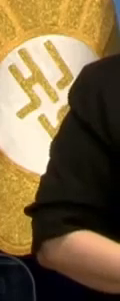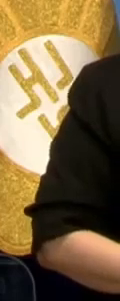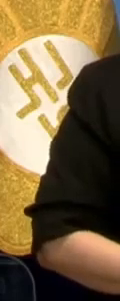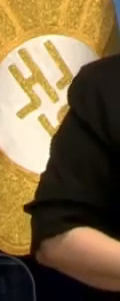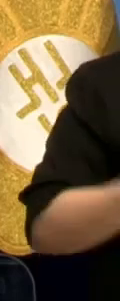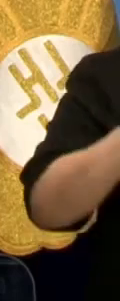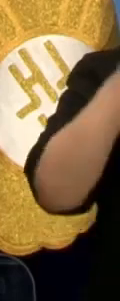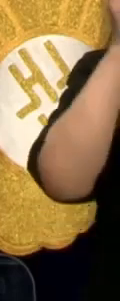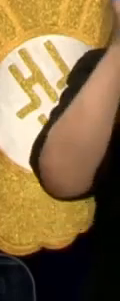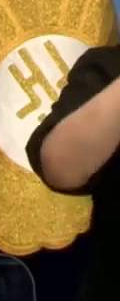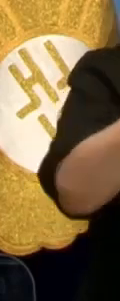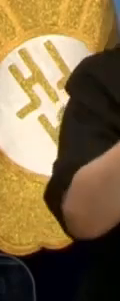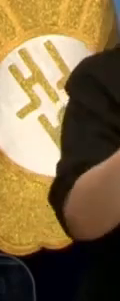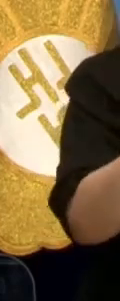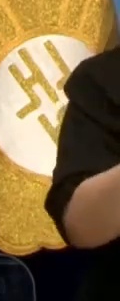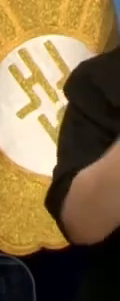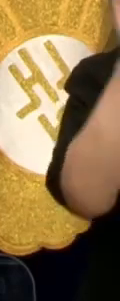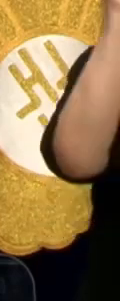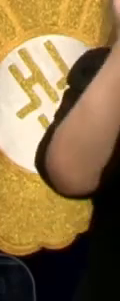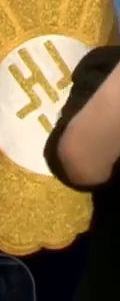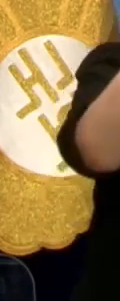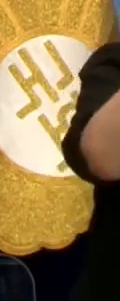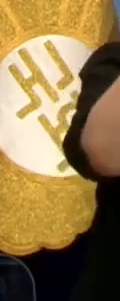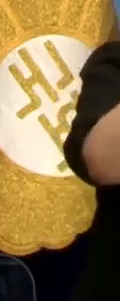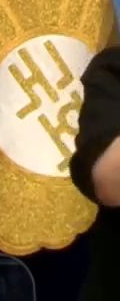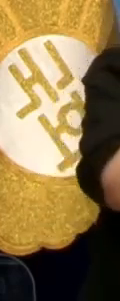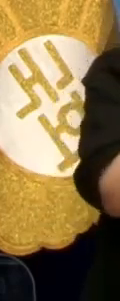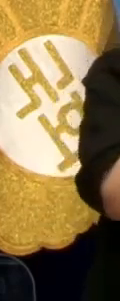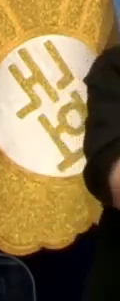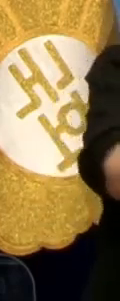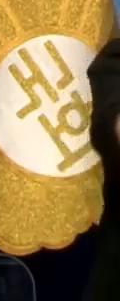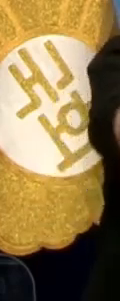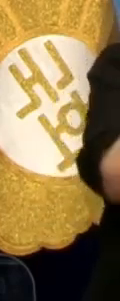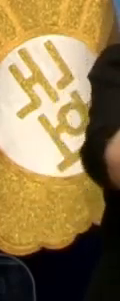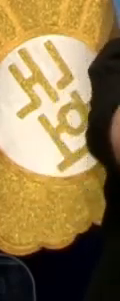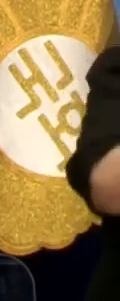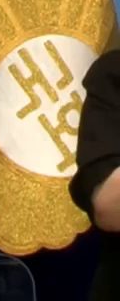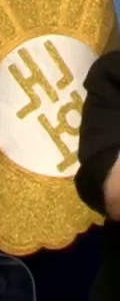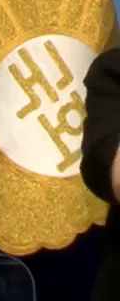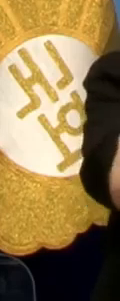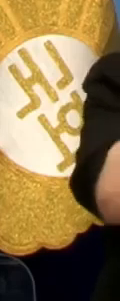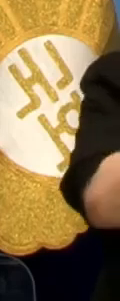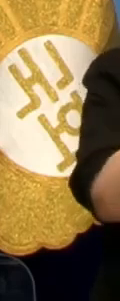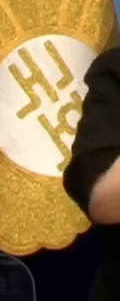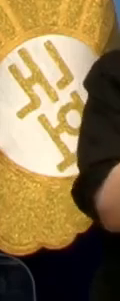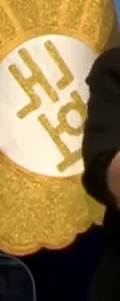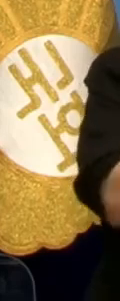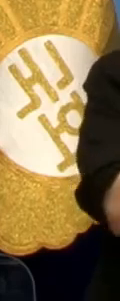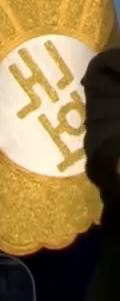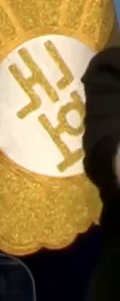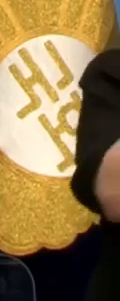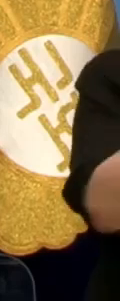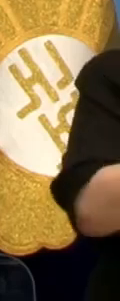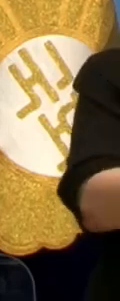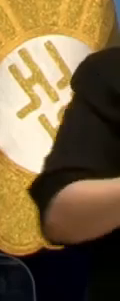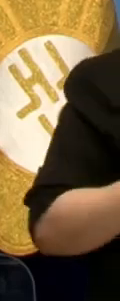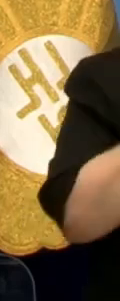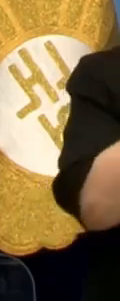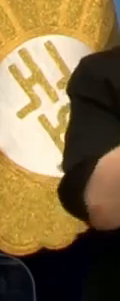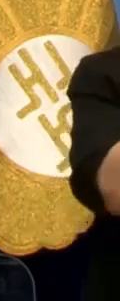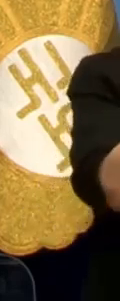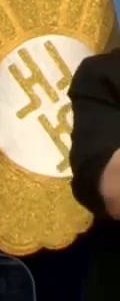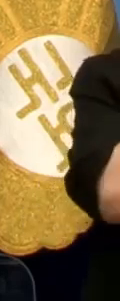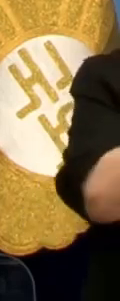그런데 혹시라도 이걸 가지고 그 액수가 맞느니 안 맞느니 또 문제를 삼을 것 같아서 제가 미리 말씀을